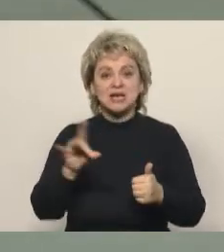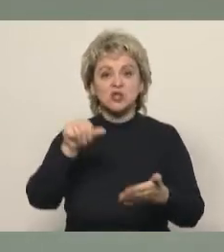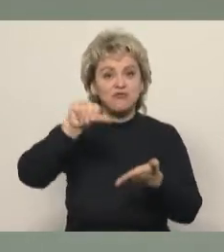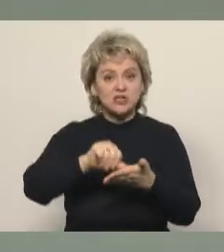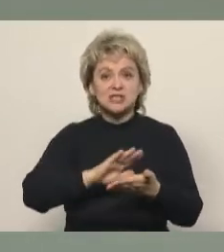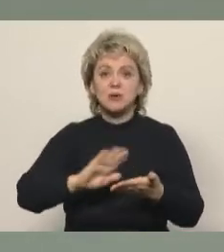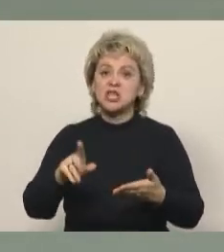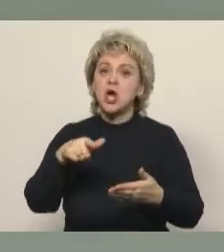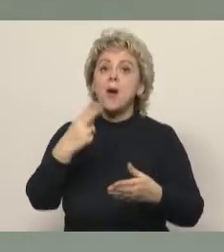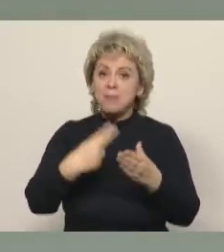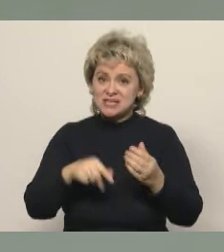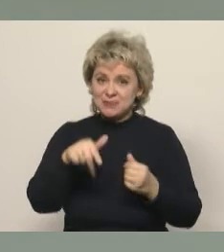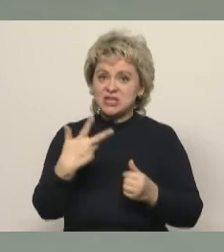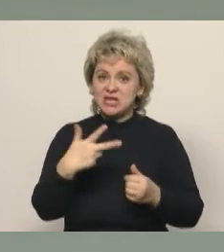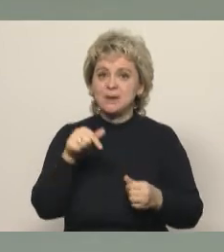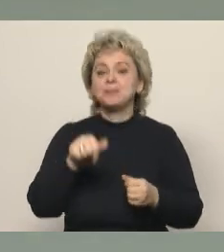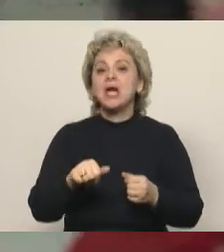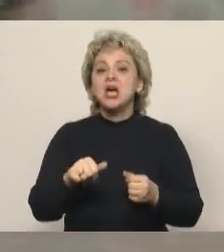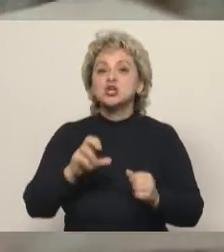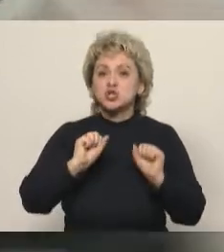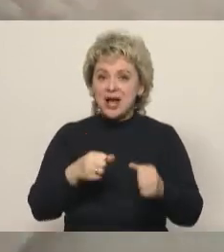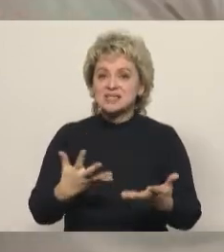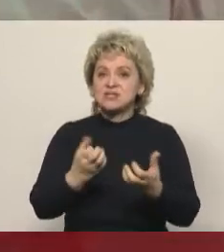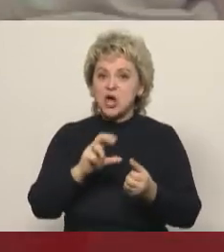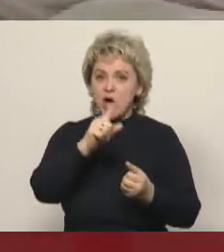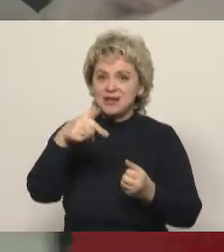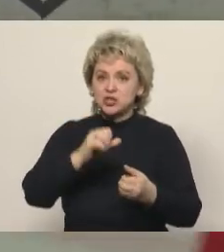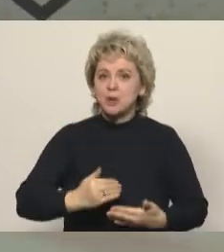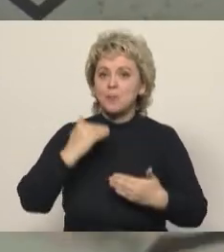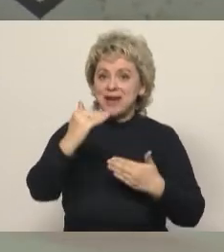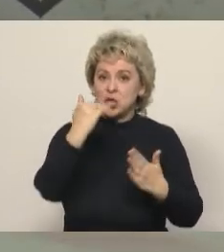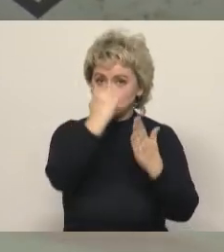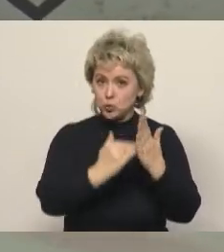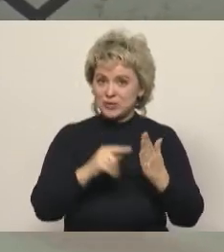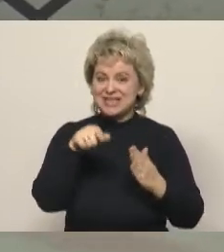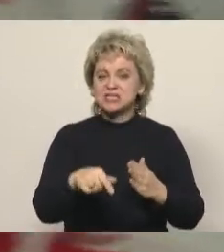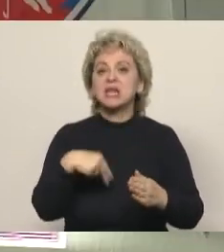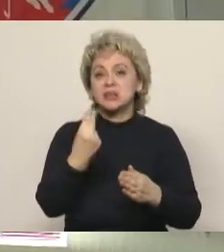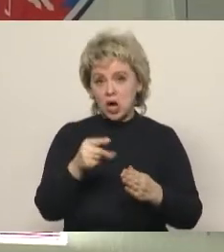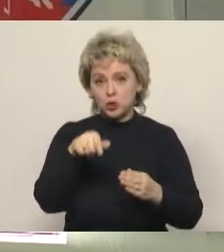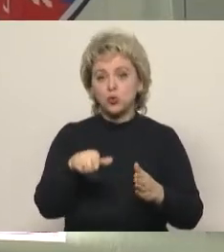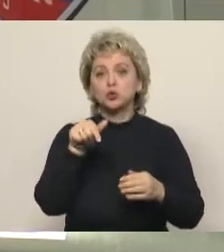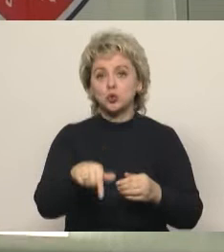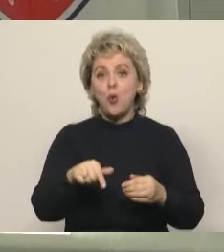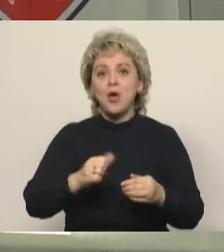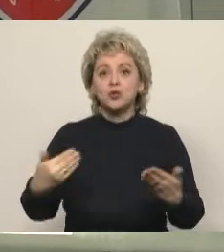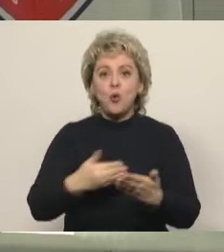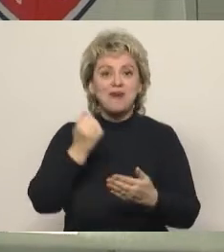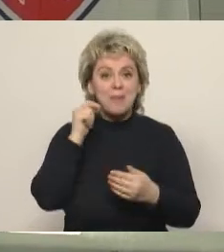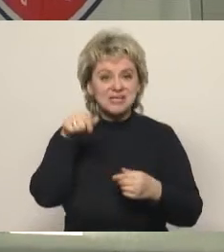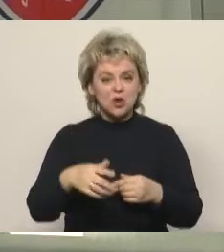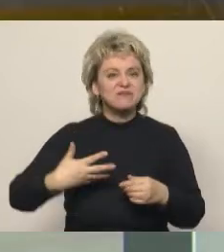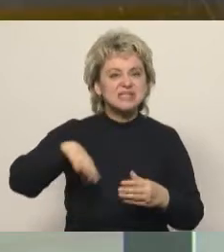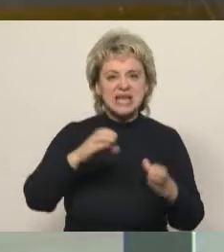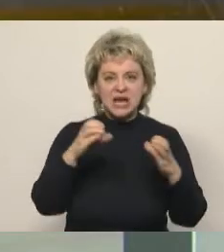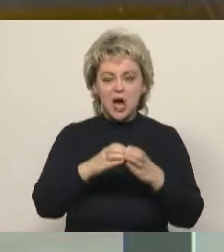выступили неудачно, потерпев 3 поражения. Шанс набрать очки и подняться в турнирной таблице дает тур в Новомосковске. Все